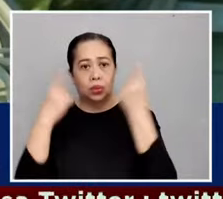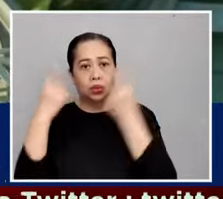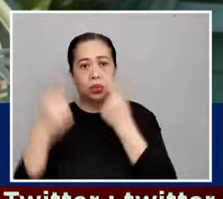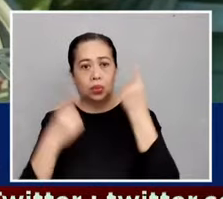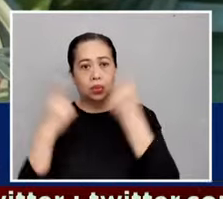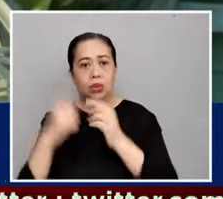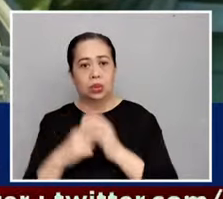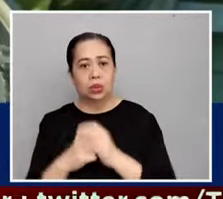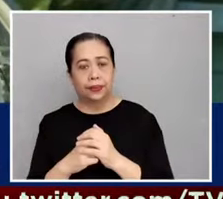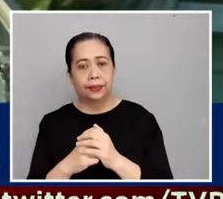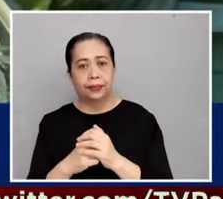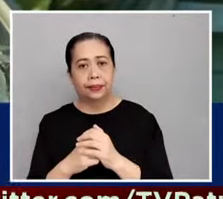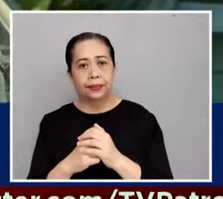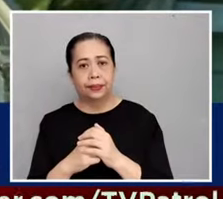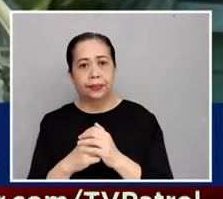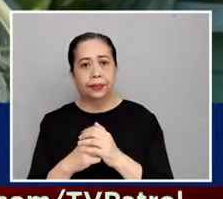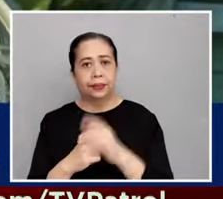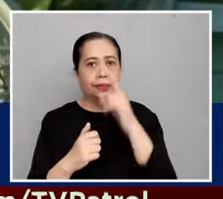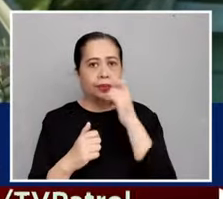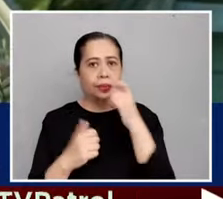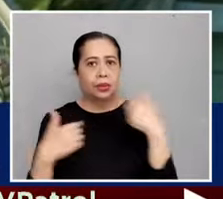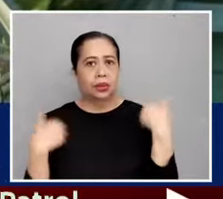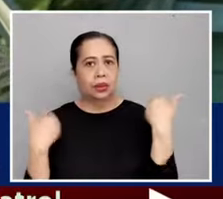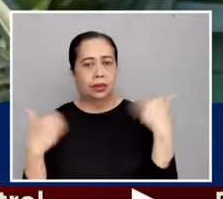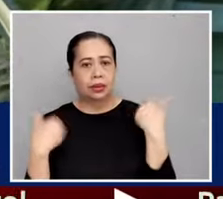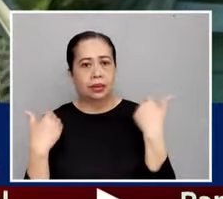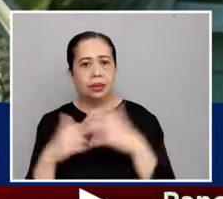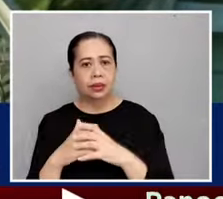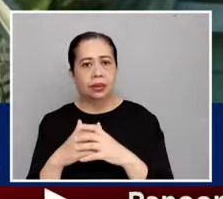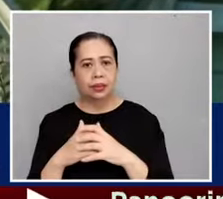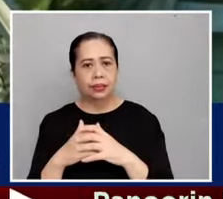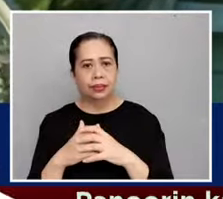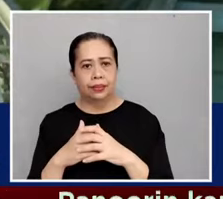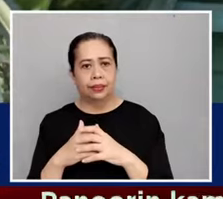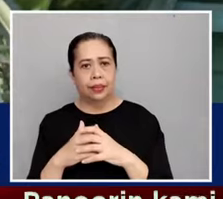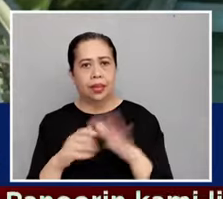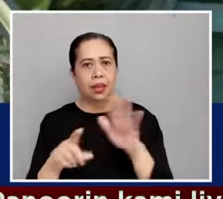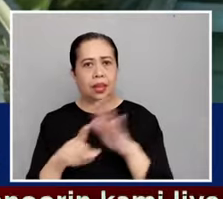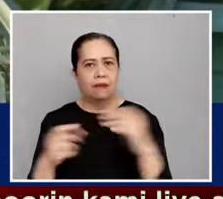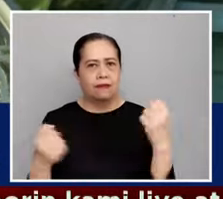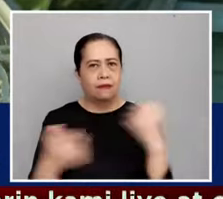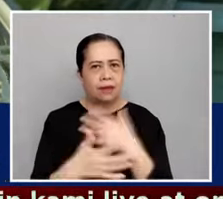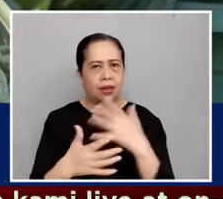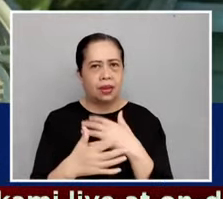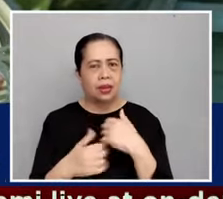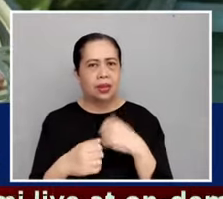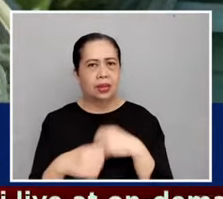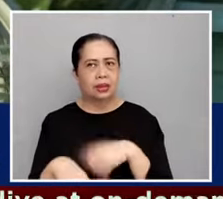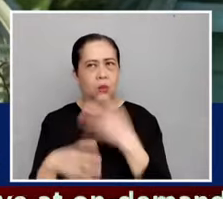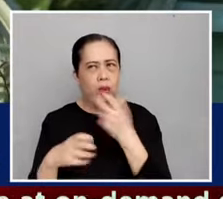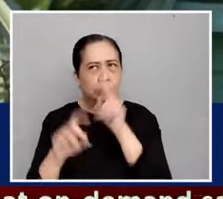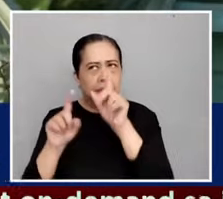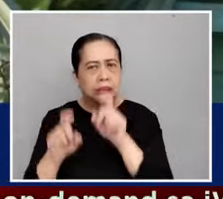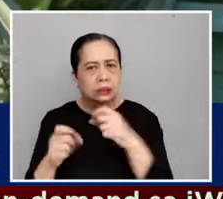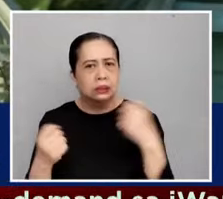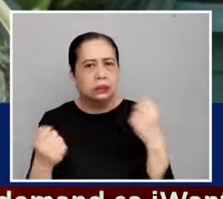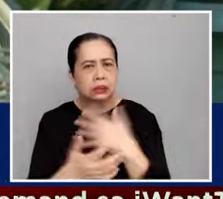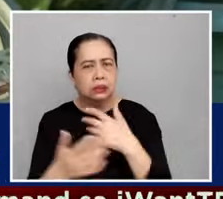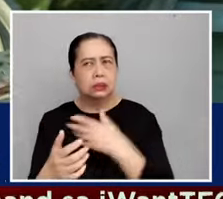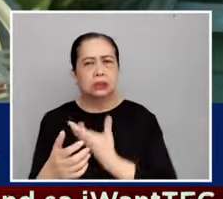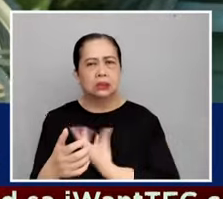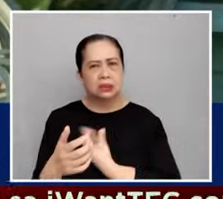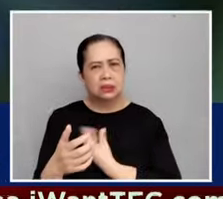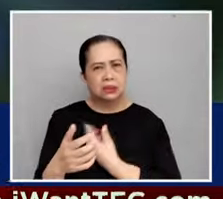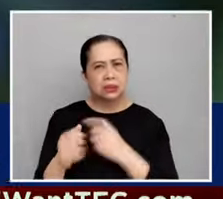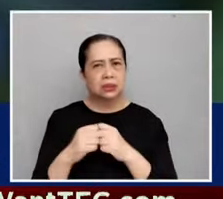is because they're young, they're afraid to get tested, they're afraid